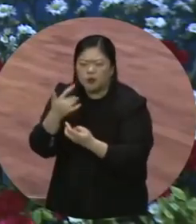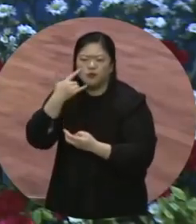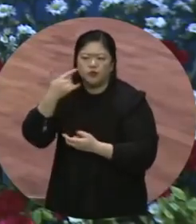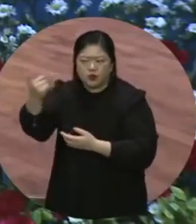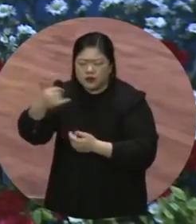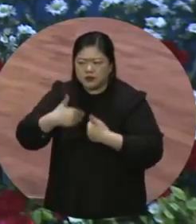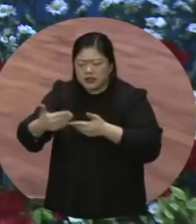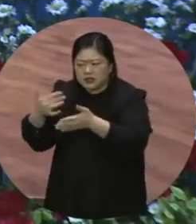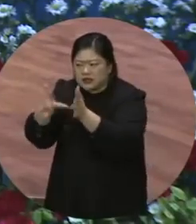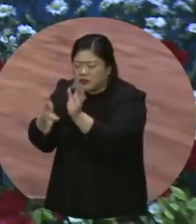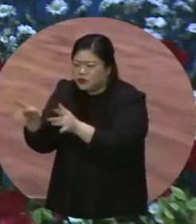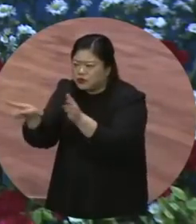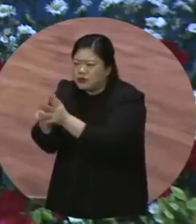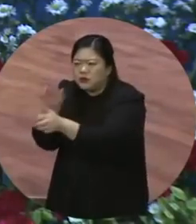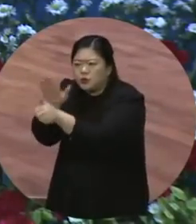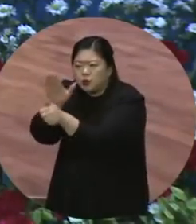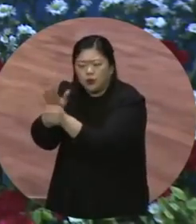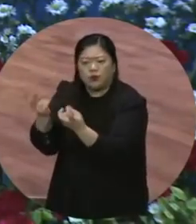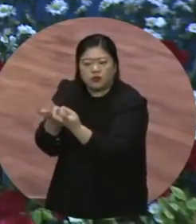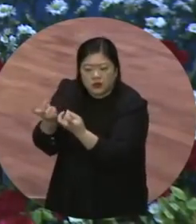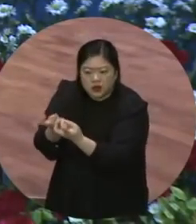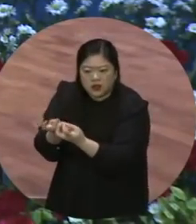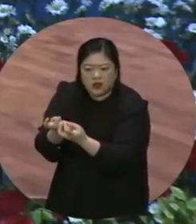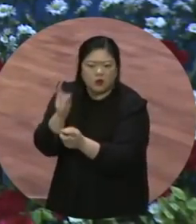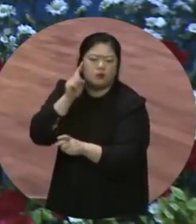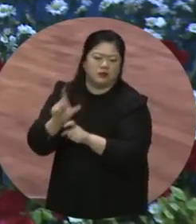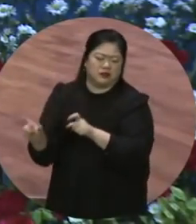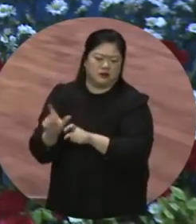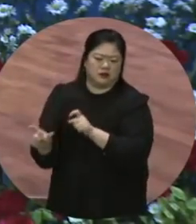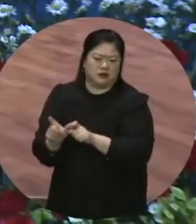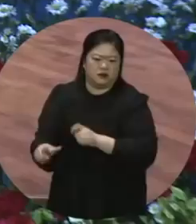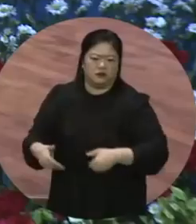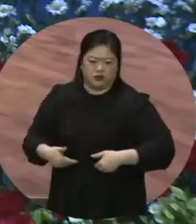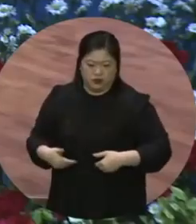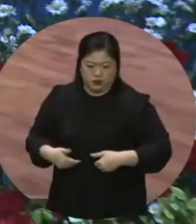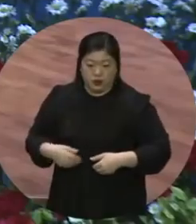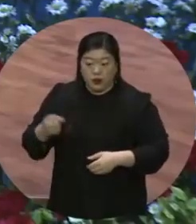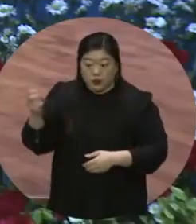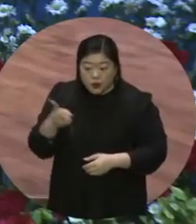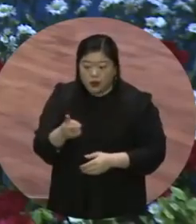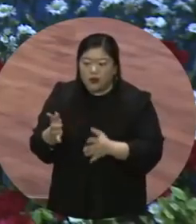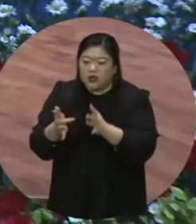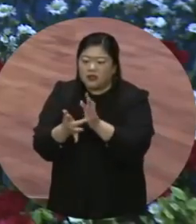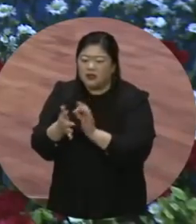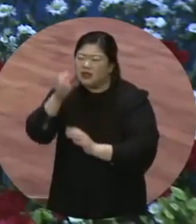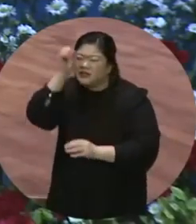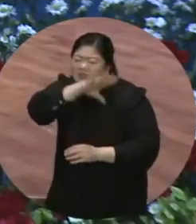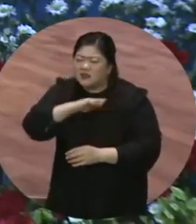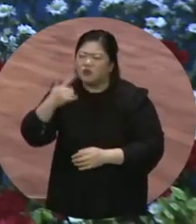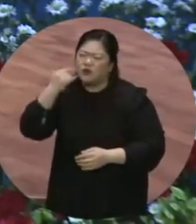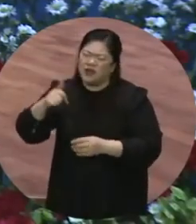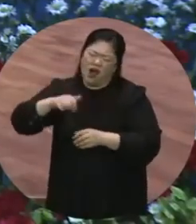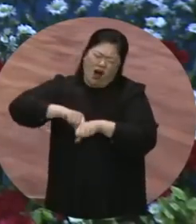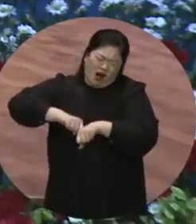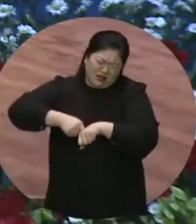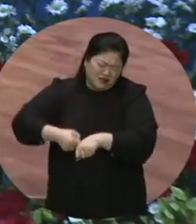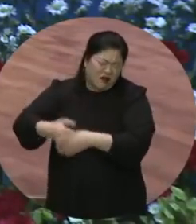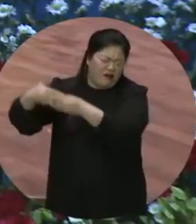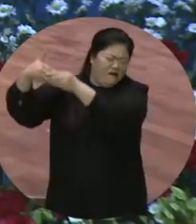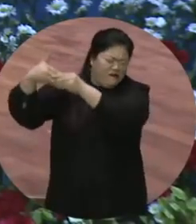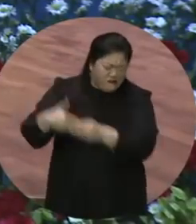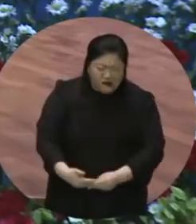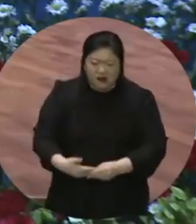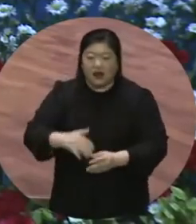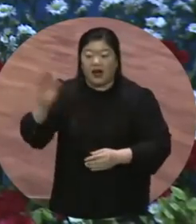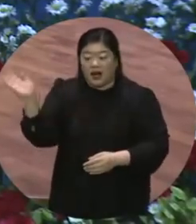부모님을 예수님께 만들까? 어떻게 하면 내가 부모의 마음을 끌어서 감동을 줘가지고 내 말을 인정하고 듣게